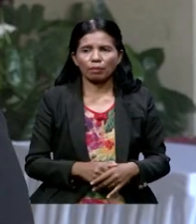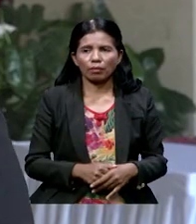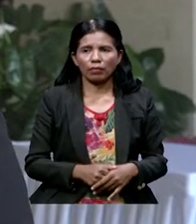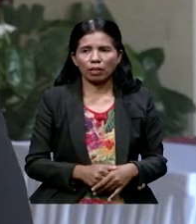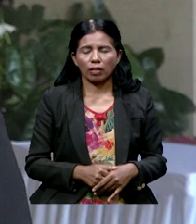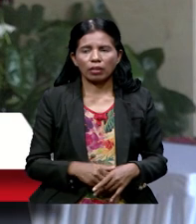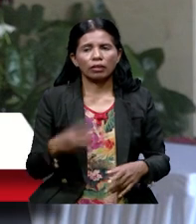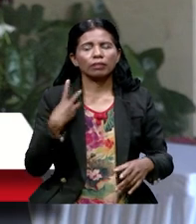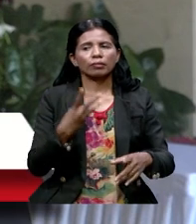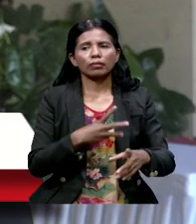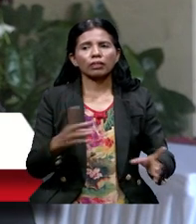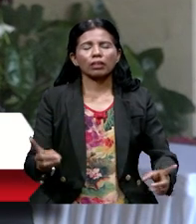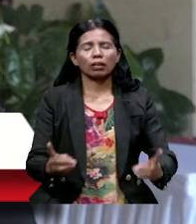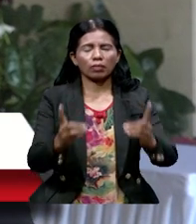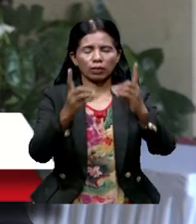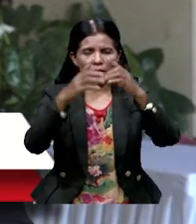Presiden sebab